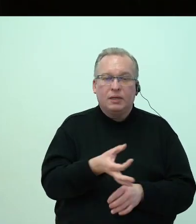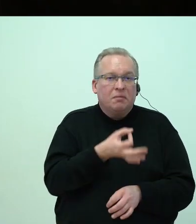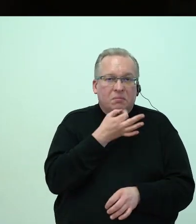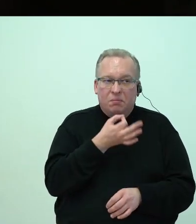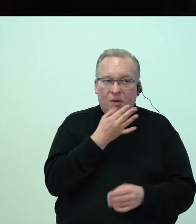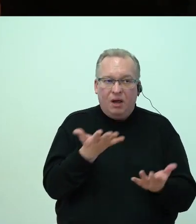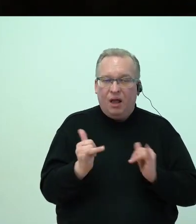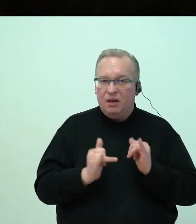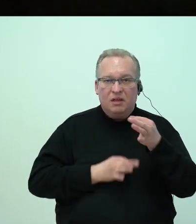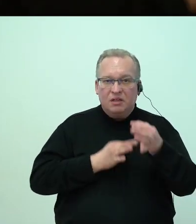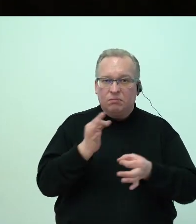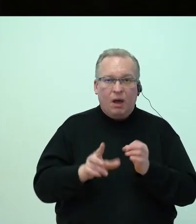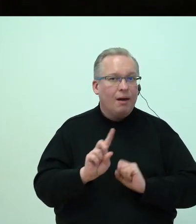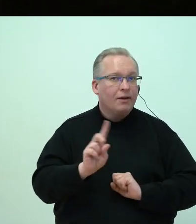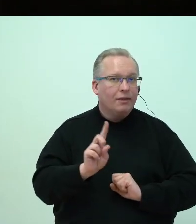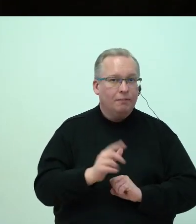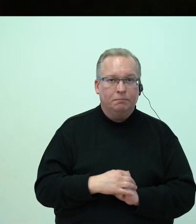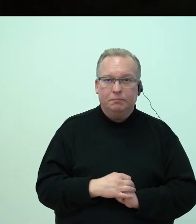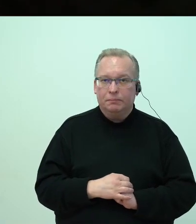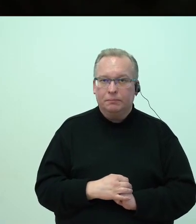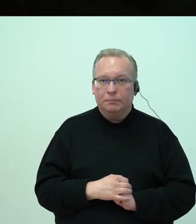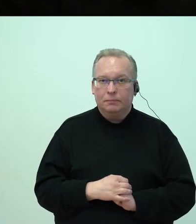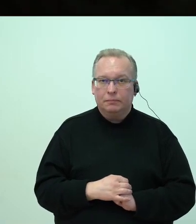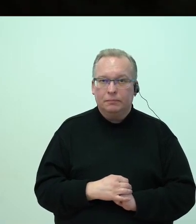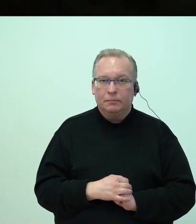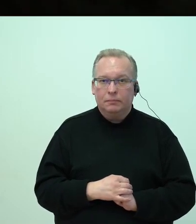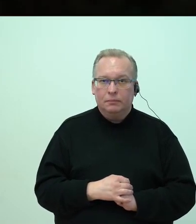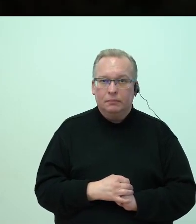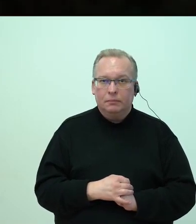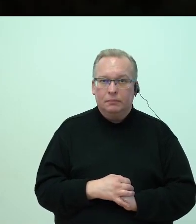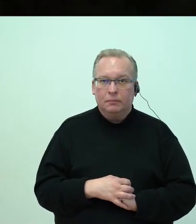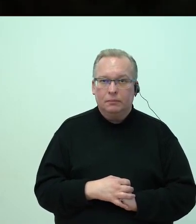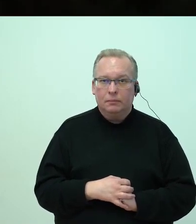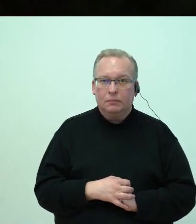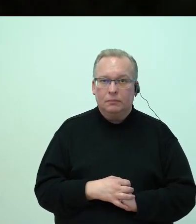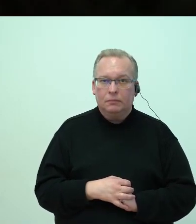tik nori, ar vis tik ne. Nes